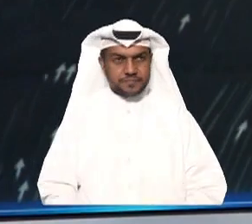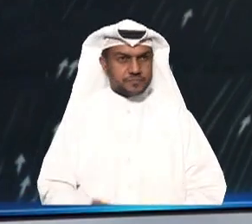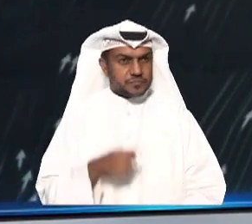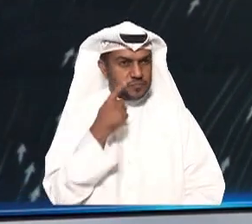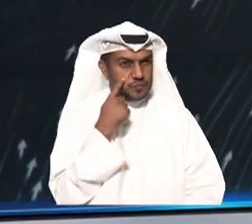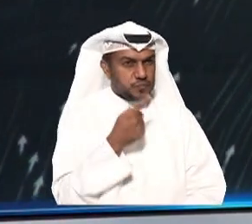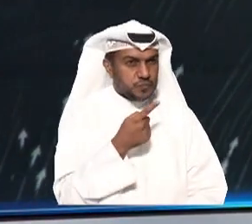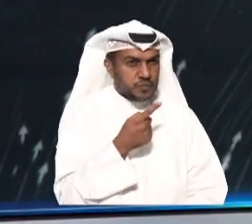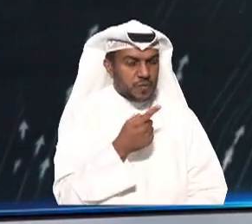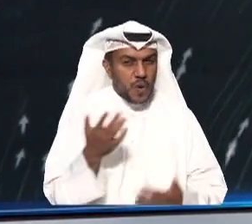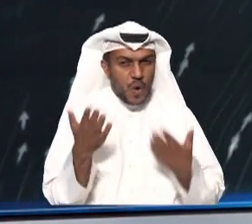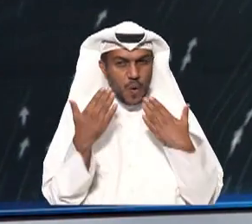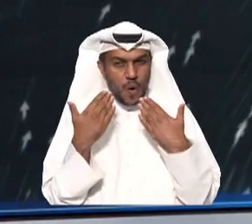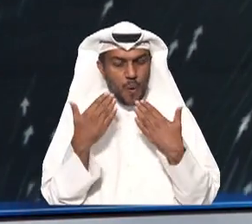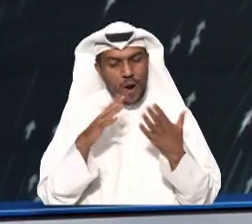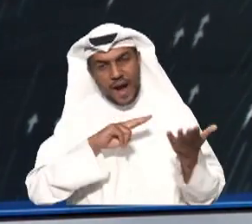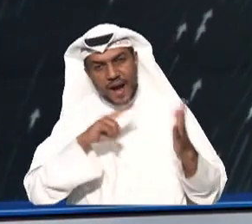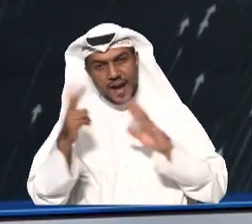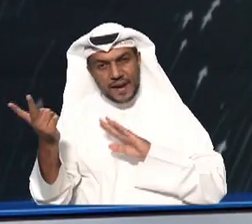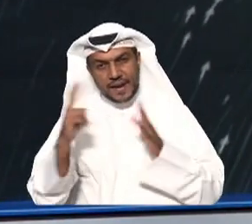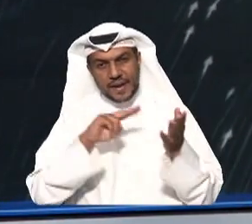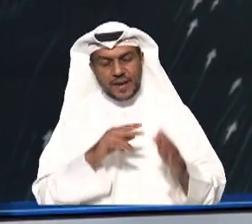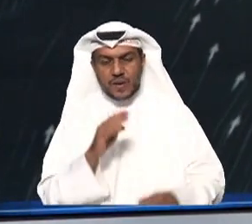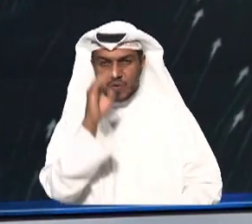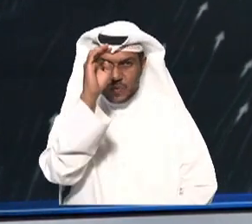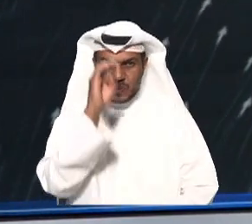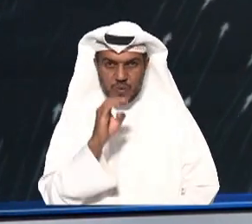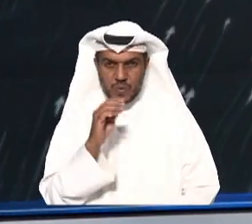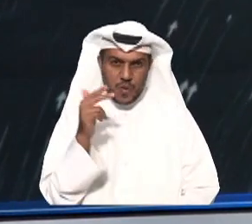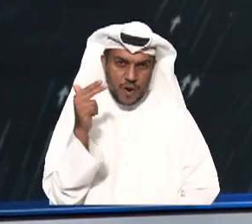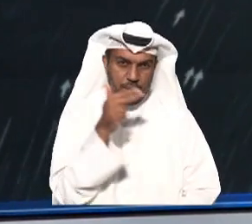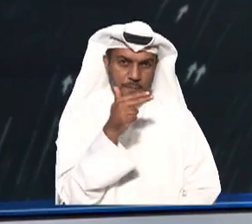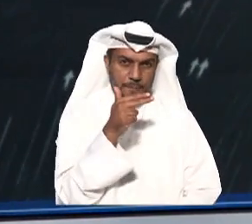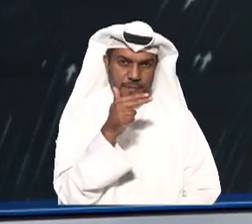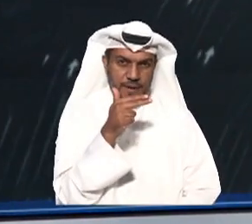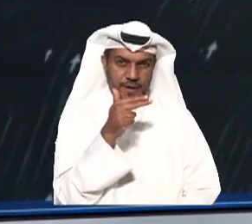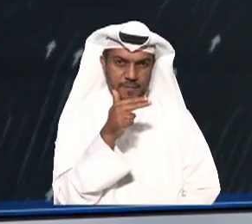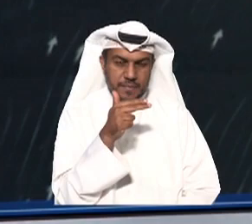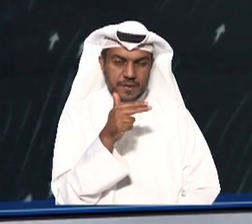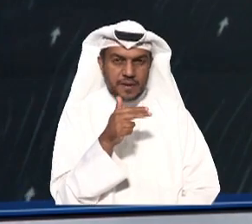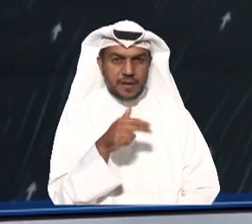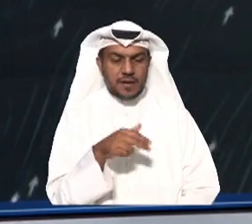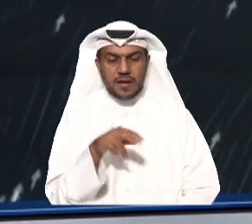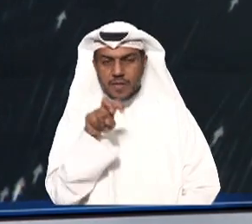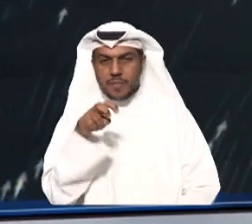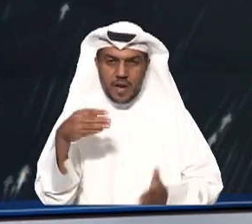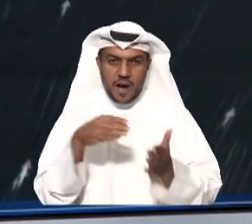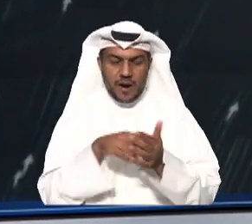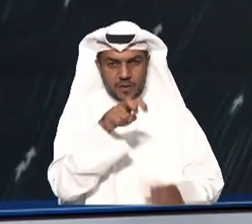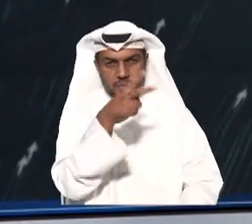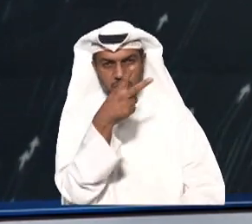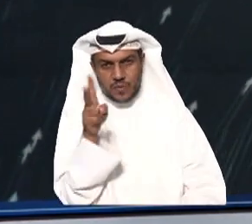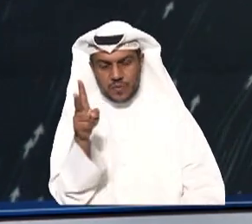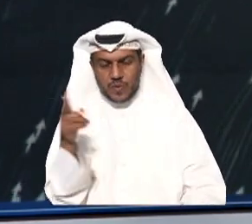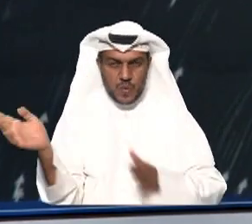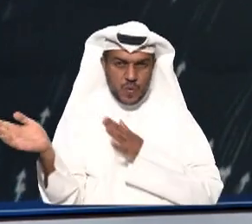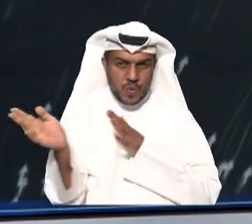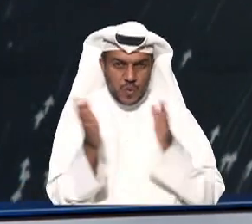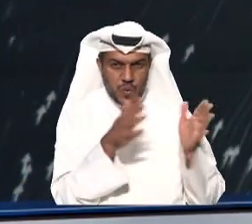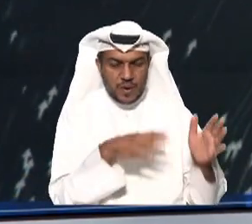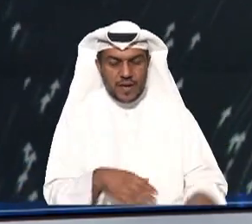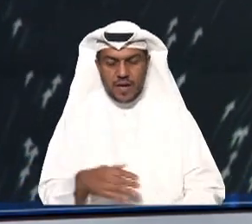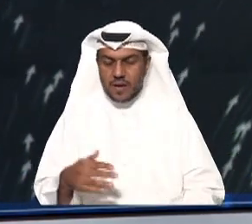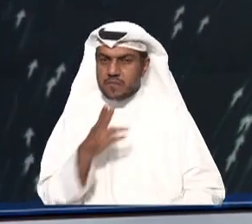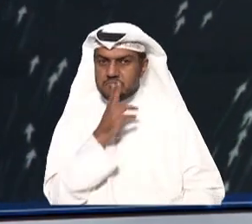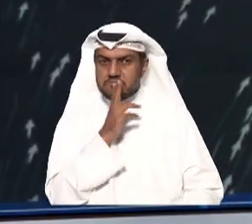مع رياح متقلبة الاتجاه إلى جنوبية غربية خفيفة إلى معتدلة السرعة 8 إلى 28 كيلومتر في الساعة. أجواء